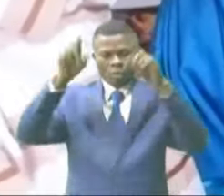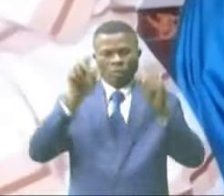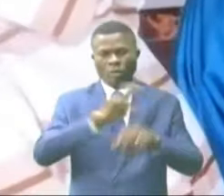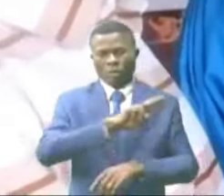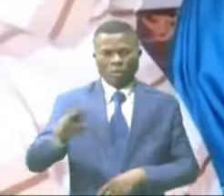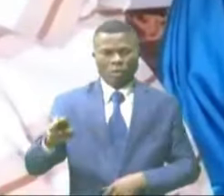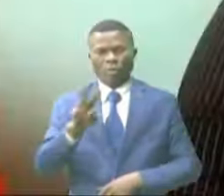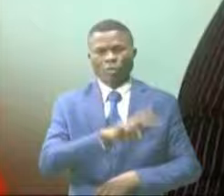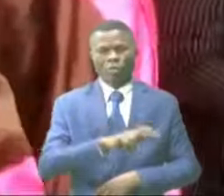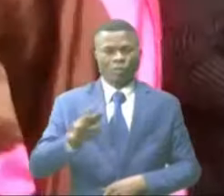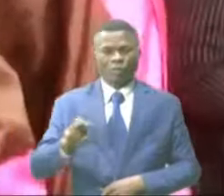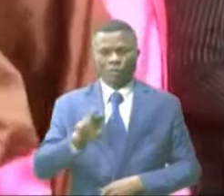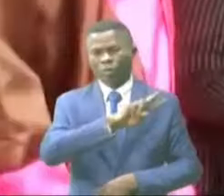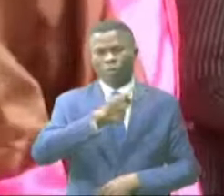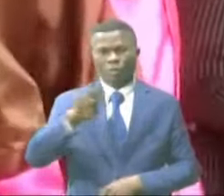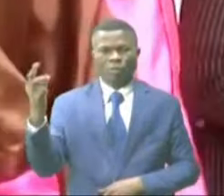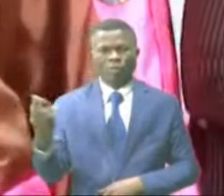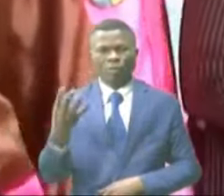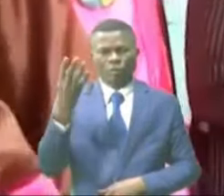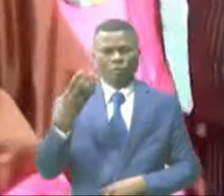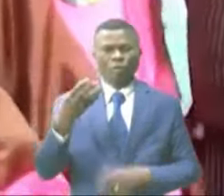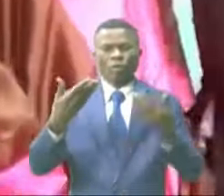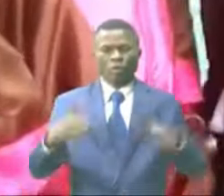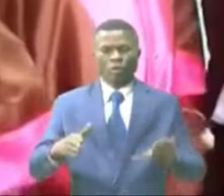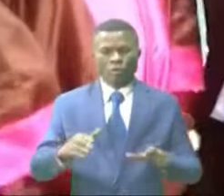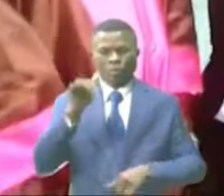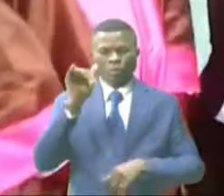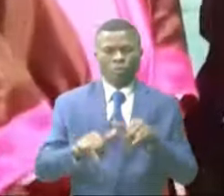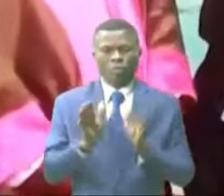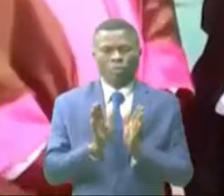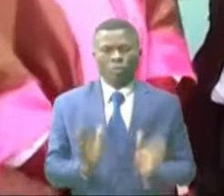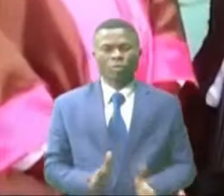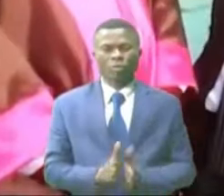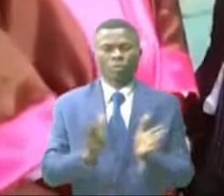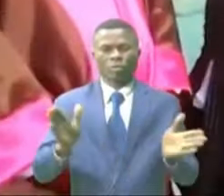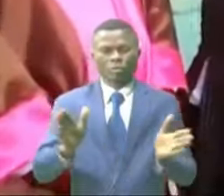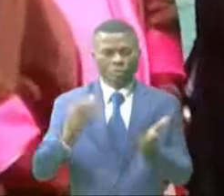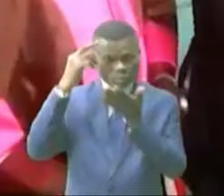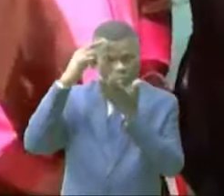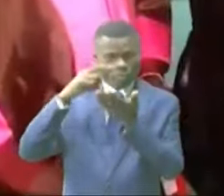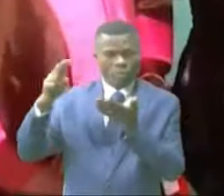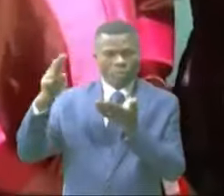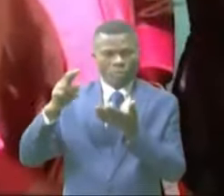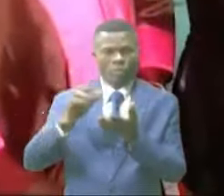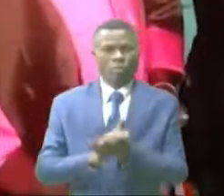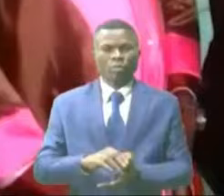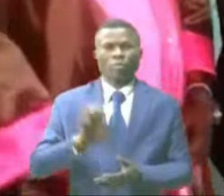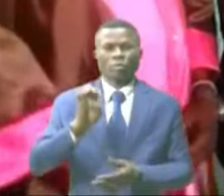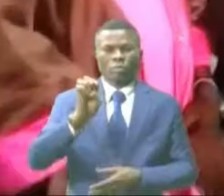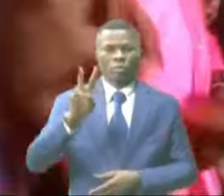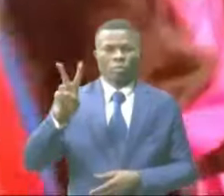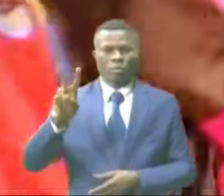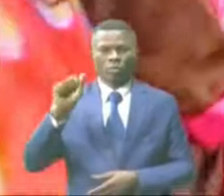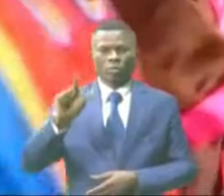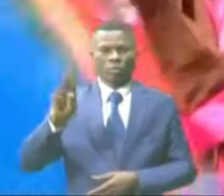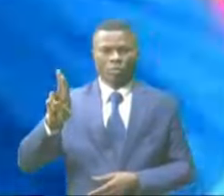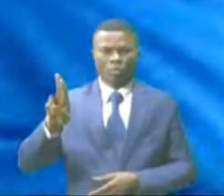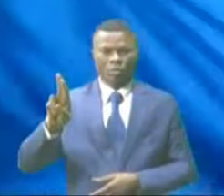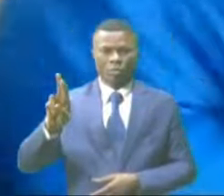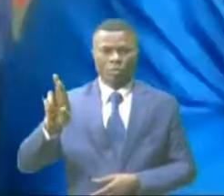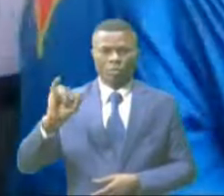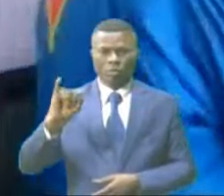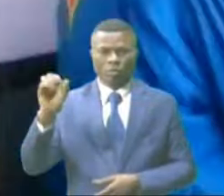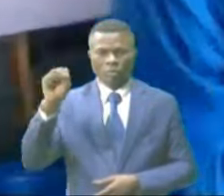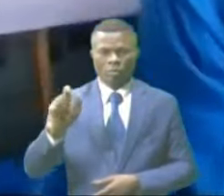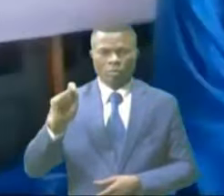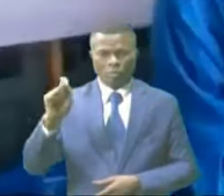année académique. Pour finir, le secrétaire général académique Évariste Bayambo Tamboué et celui